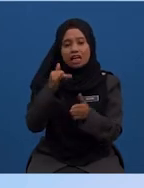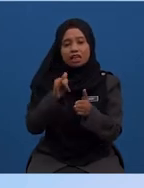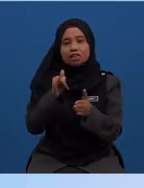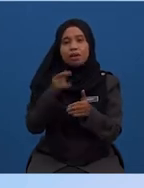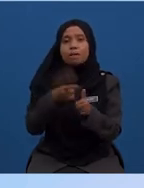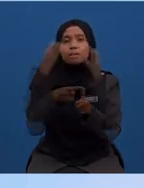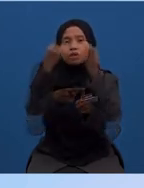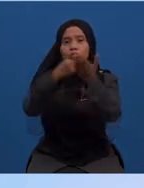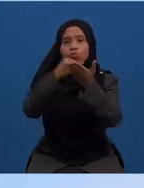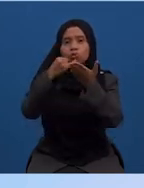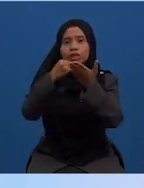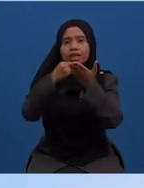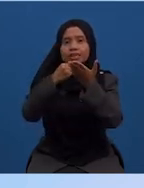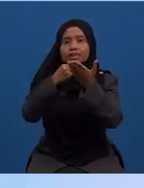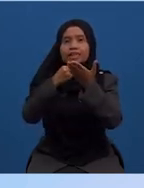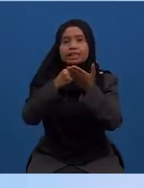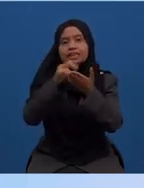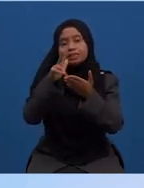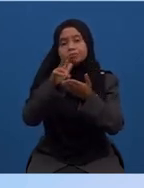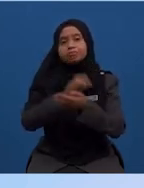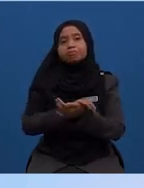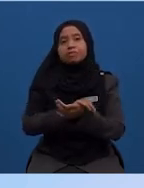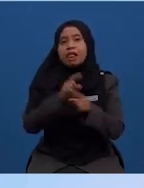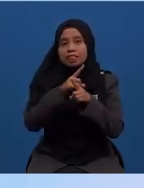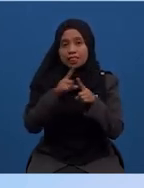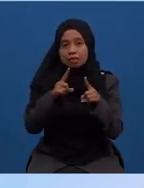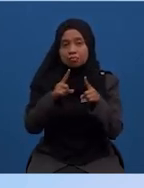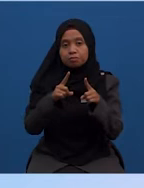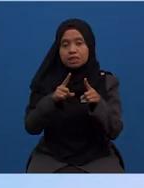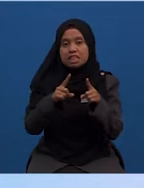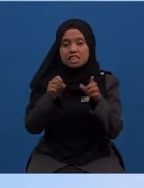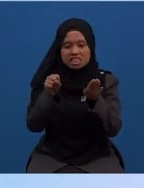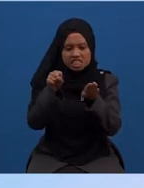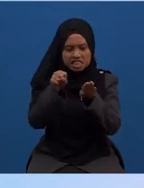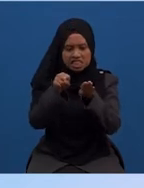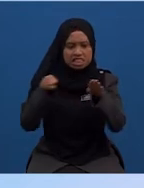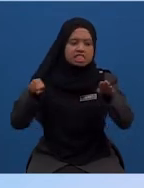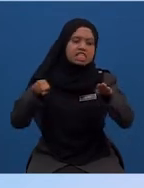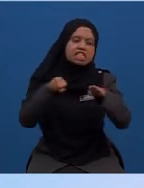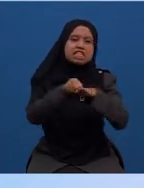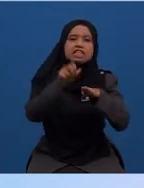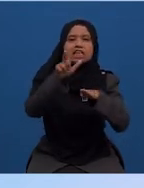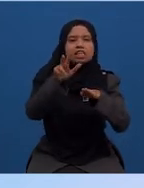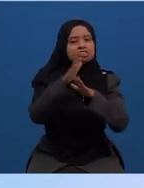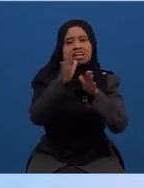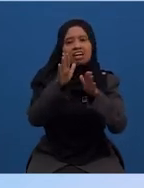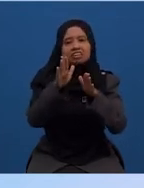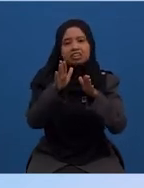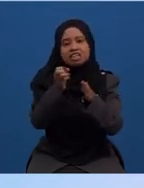pertama dahulu. Segitiga. Tetapi segitiga tidak ada sisi